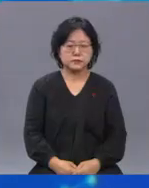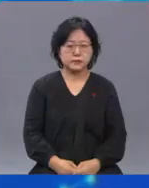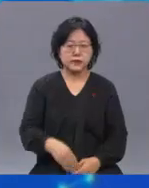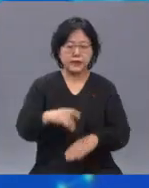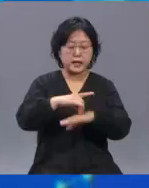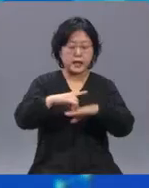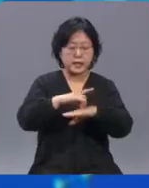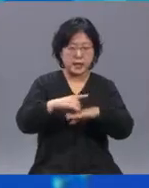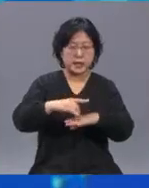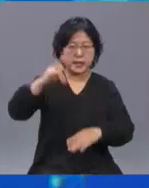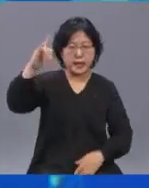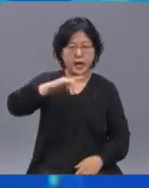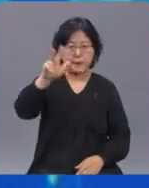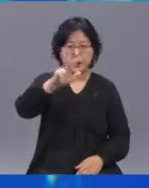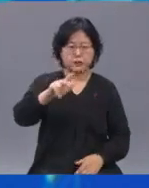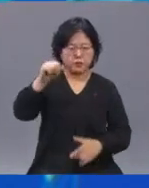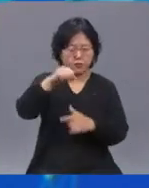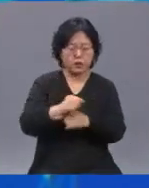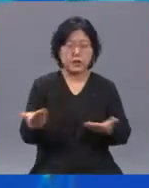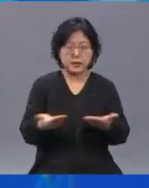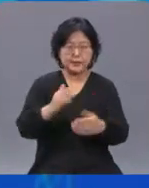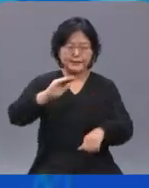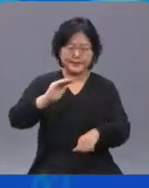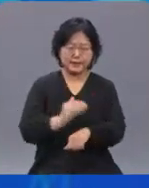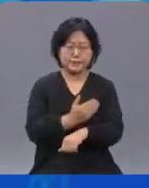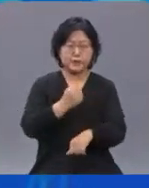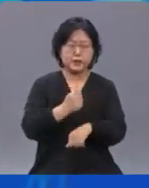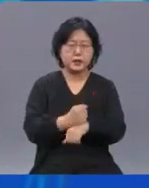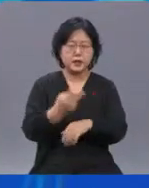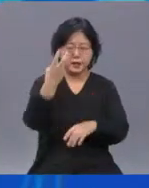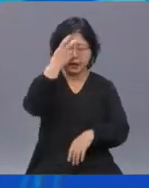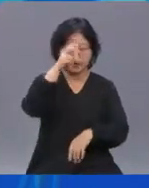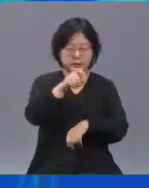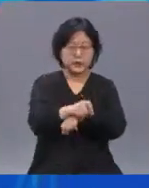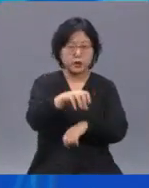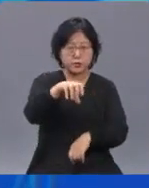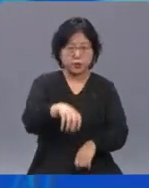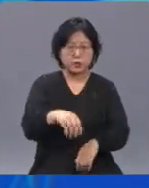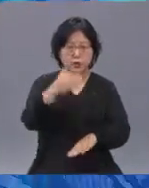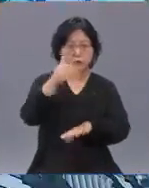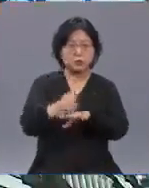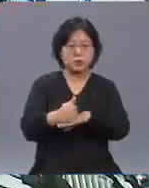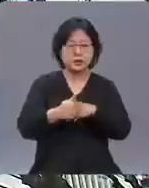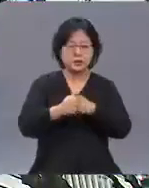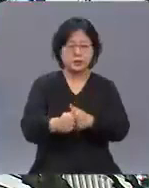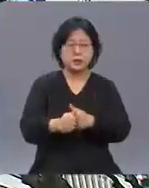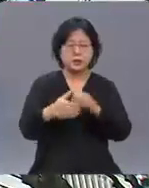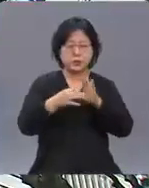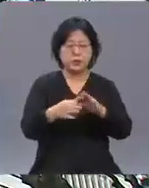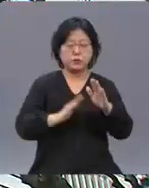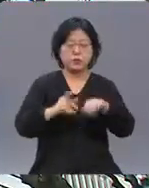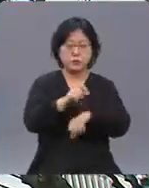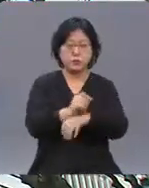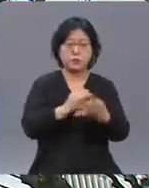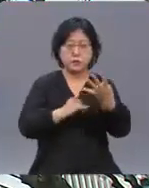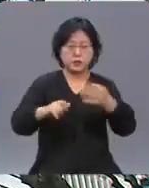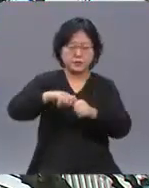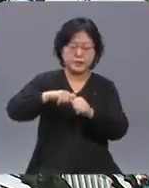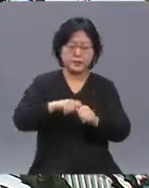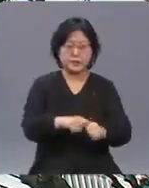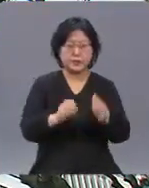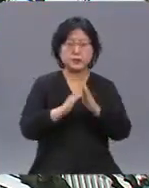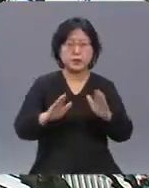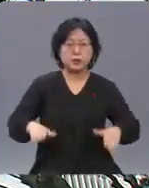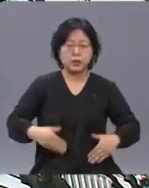해남군이 태양광발전소 허가업무가 부당하게 처리됐다는 감사원에 감사 결과에 따라 관련 공무원 4명에 대한 징계를